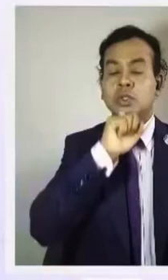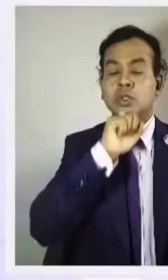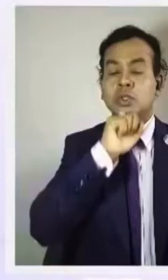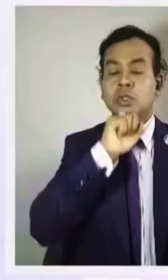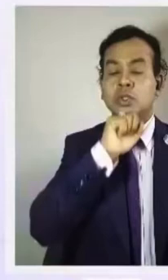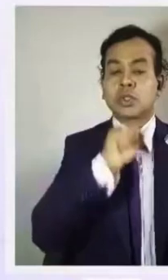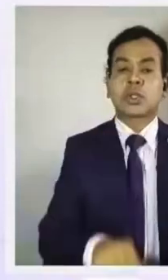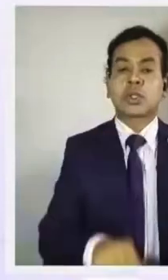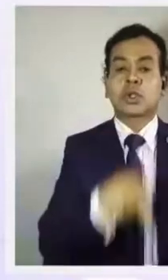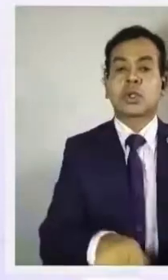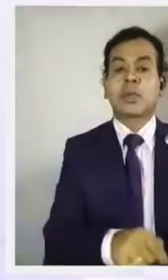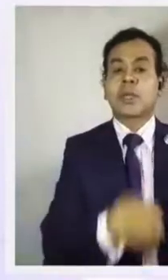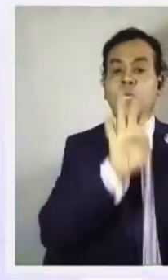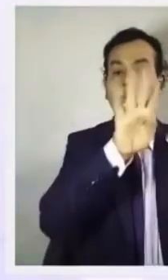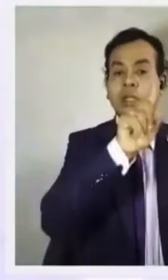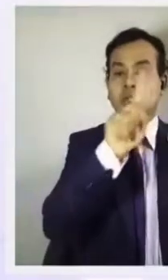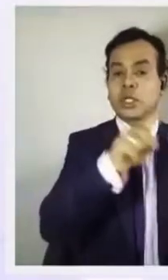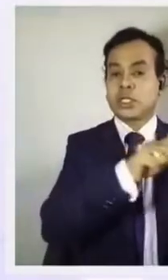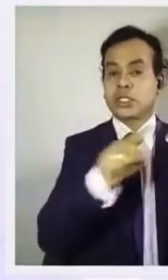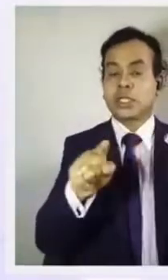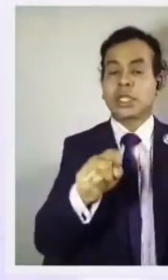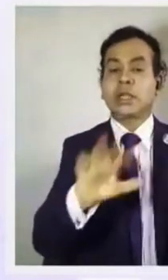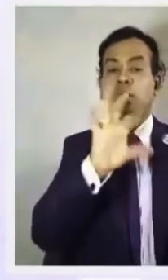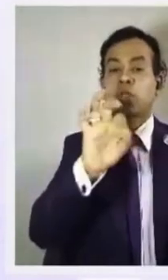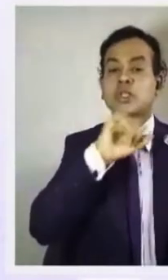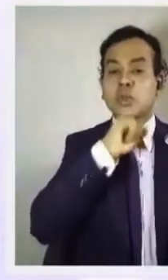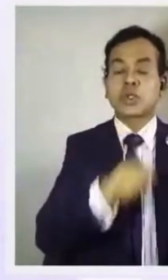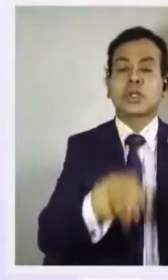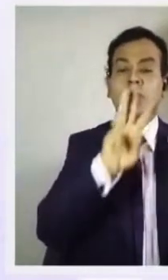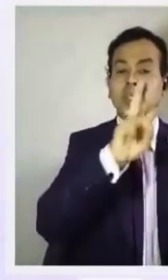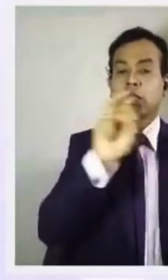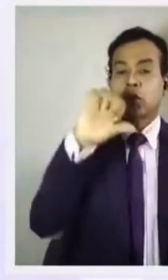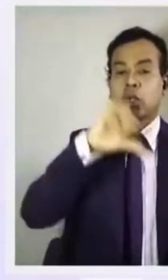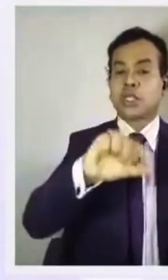14.17%, 51 থেকে 60 822 জন,